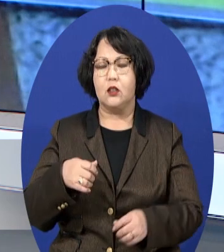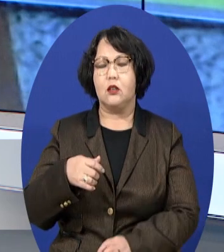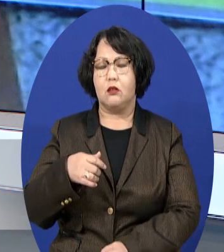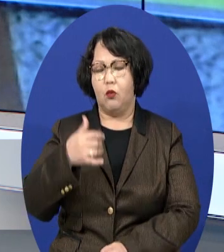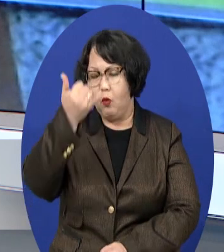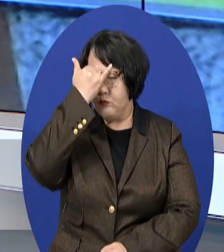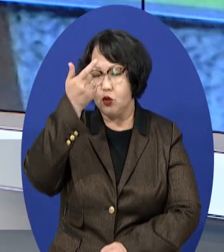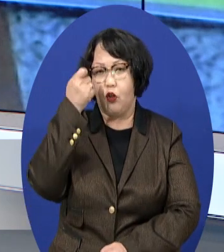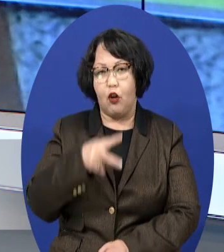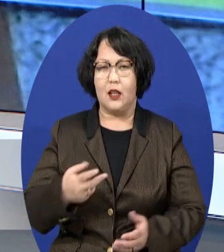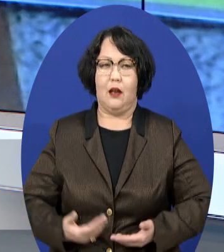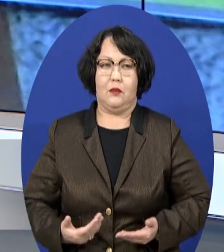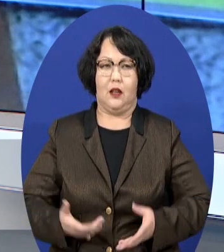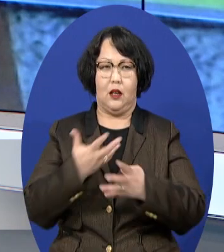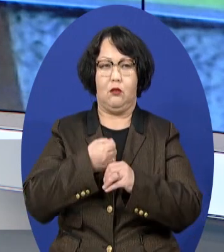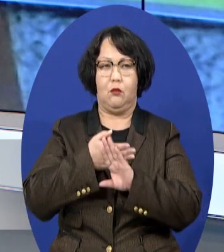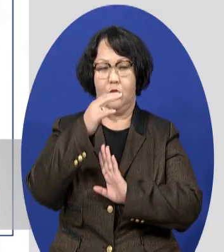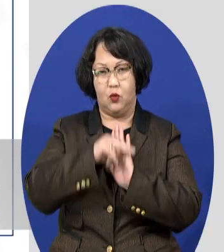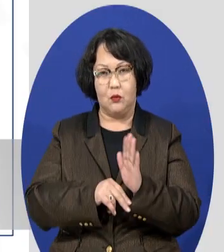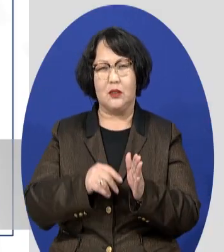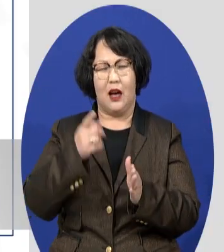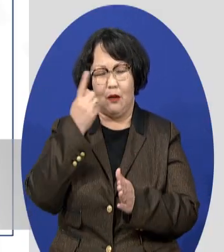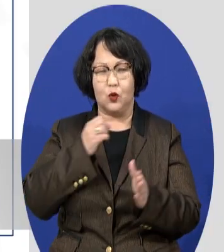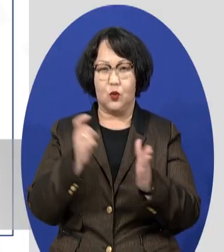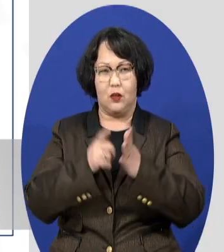чухал гэдгийг мэргэжилтнүүд сануллаа.